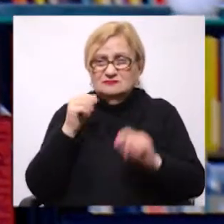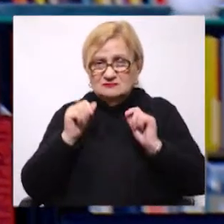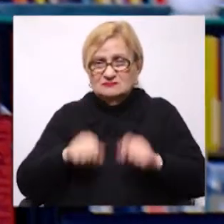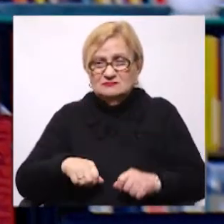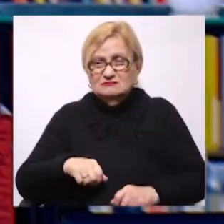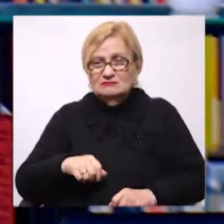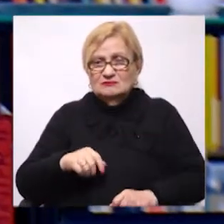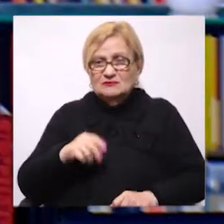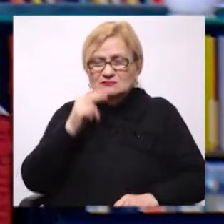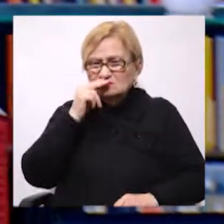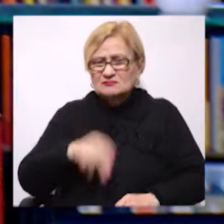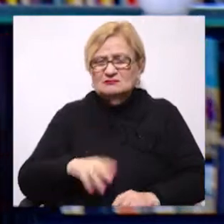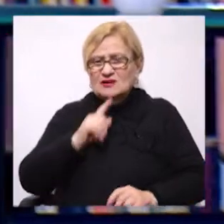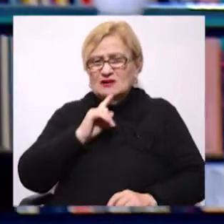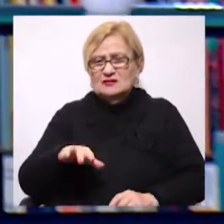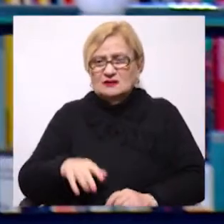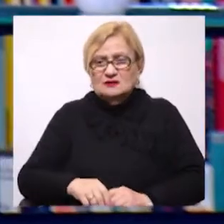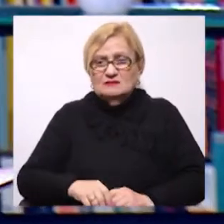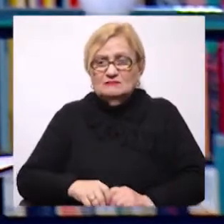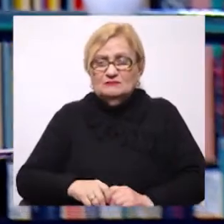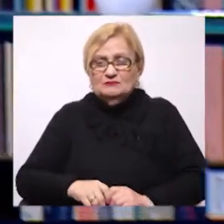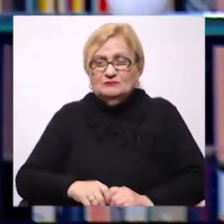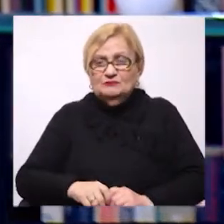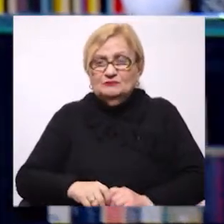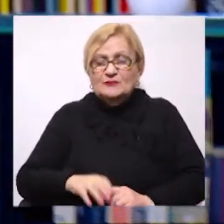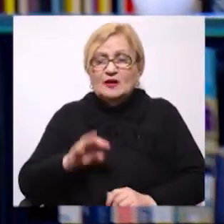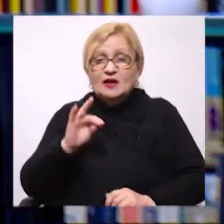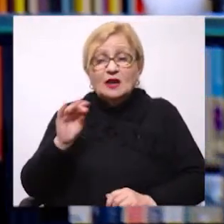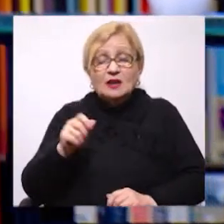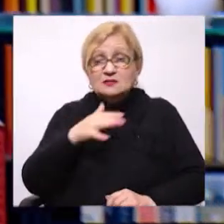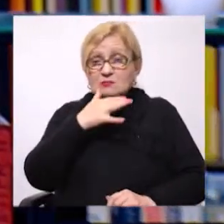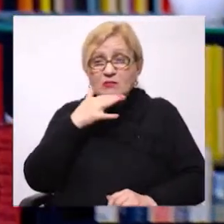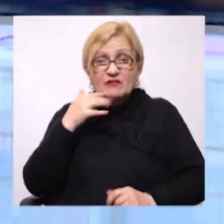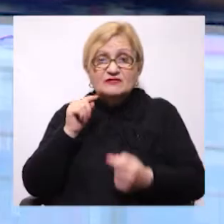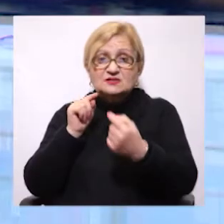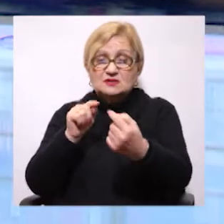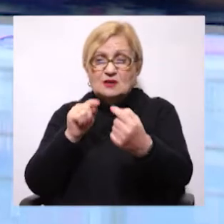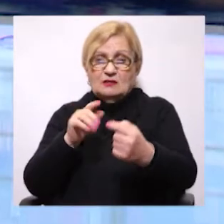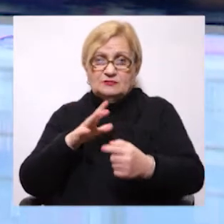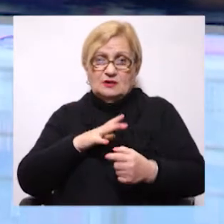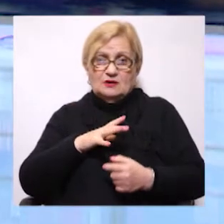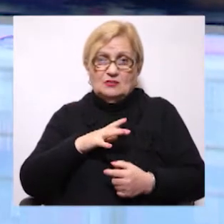არაფერი დაკლებია ამბავს. თუმცა რა თქმა უნდა ილიას ბევრი წინააღმდეგობა შეხვდა.